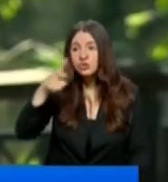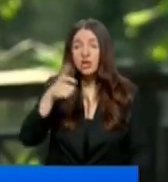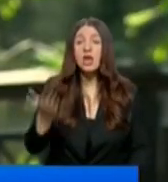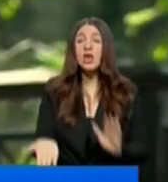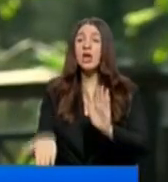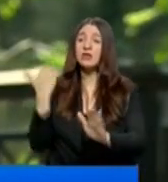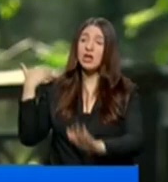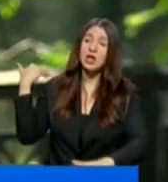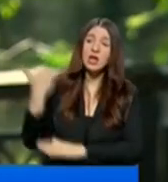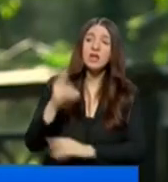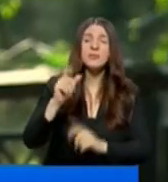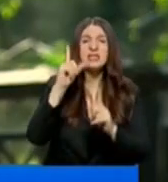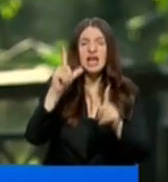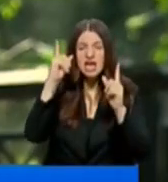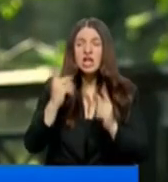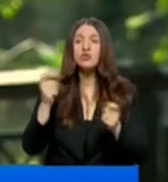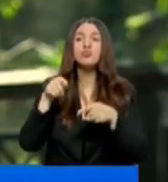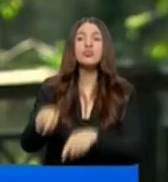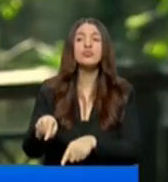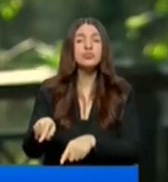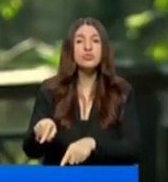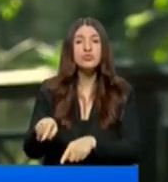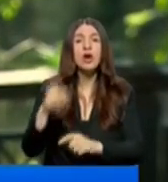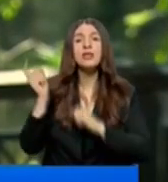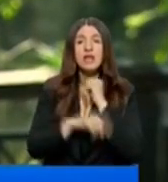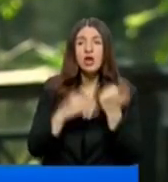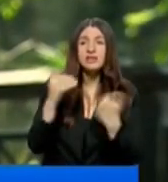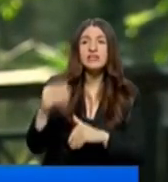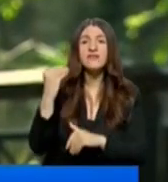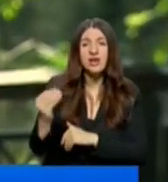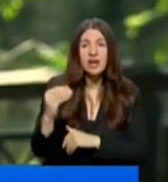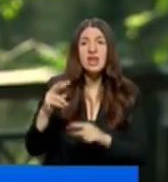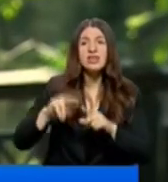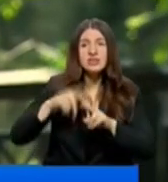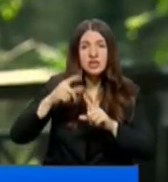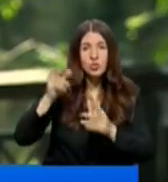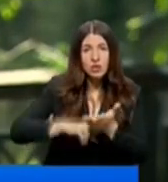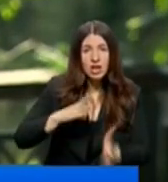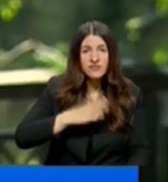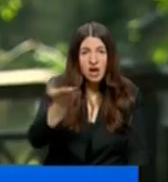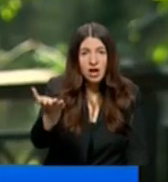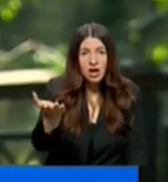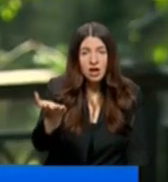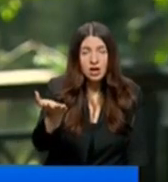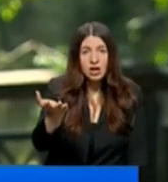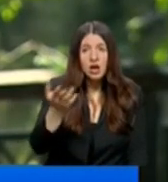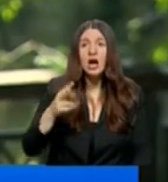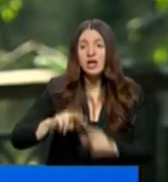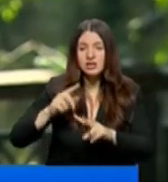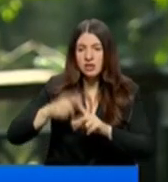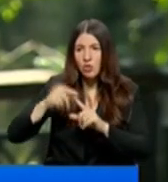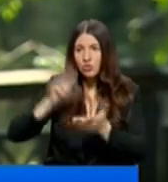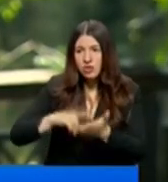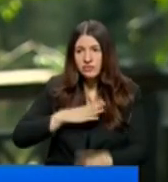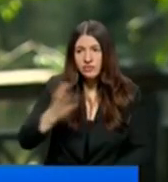öteden beri yapması gereken ilk iş bu. Teröre destek veren NATO üyeleri var. NATO üyeleri var.